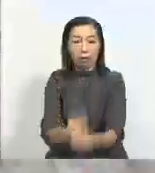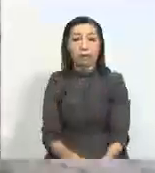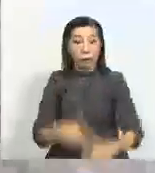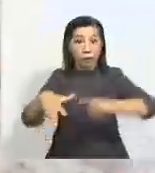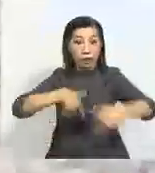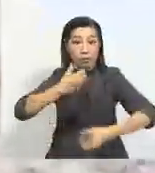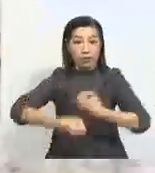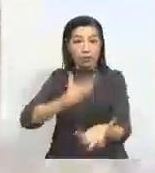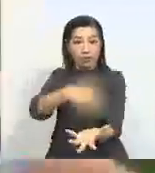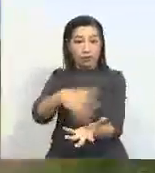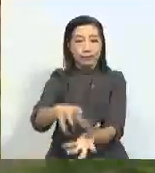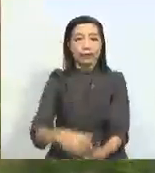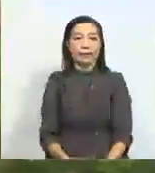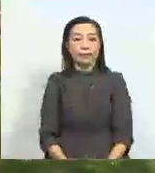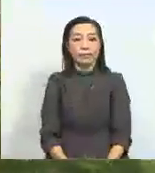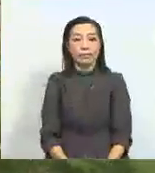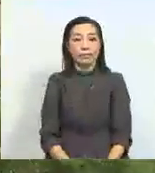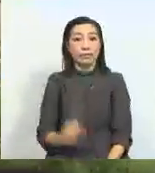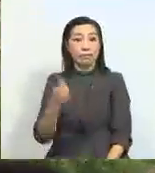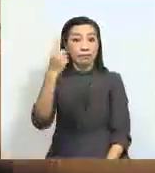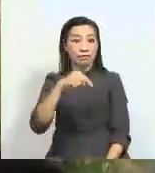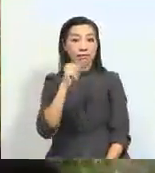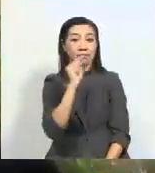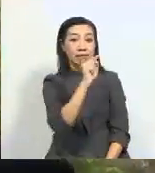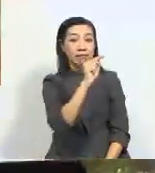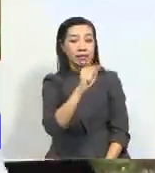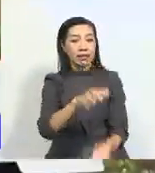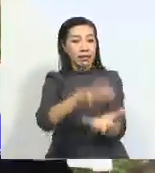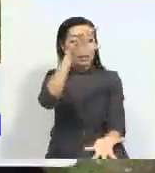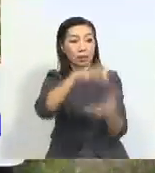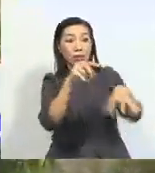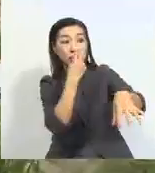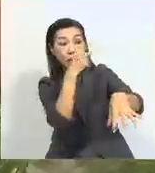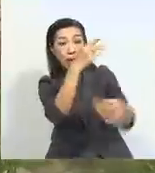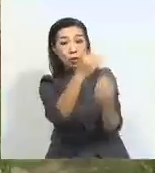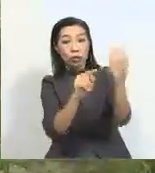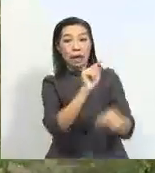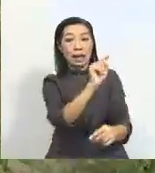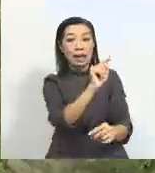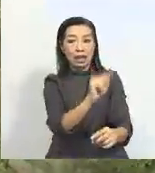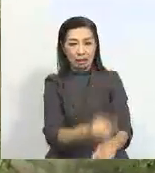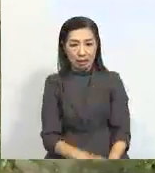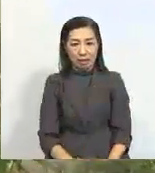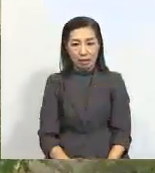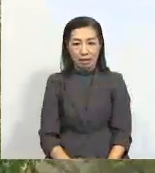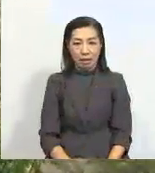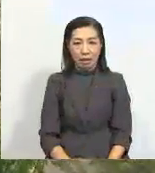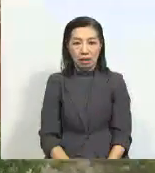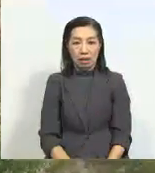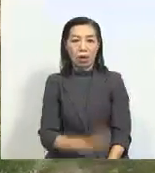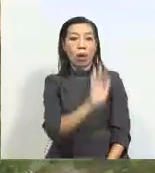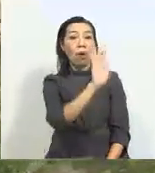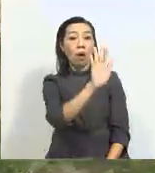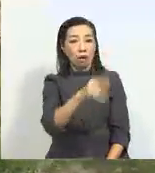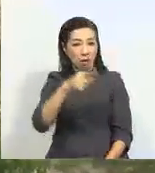น่อยค่ะ นี่อยู่ฝั่งคลองเนี่ยครับ ข้ามคลองไปนิดเด ีย ว เนี่ยเห็นต้นไม้เนี่ยครับ อ๋อ มันข้